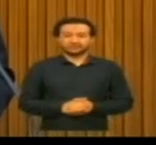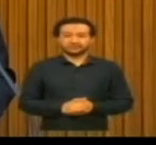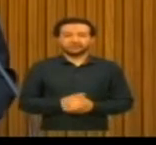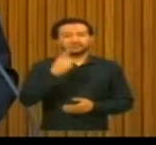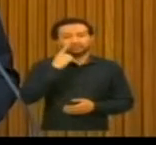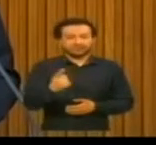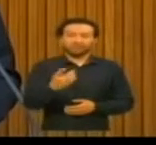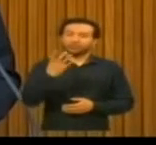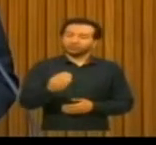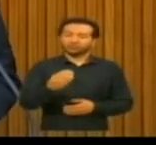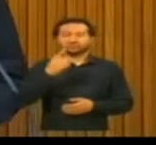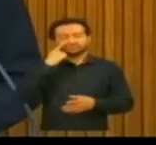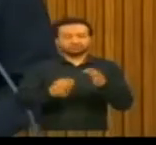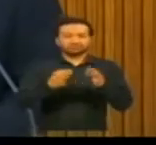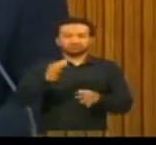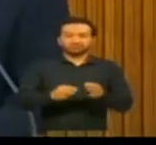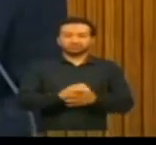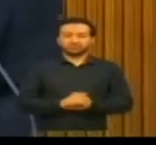Bakalım dendi. Buyurun bakın.